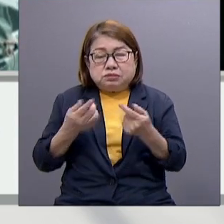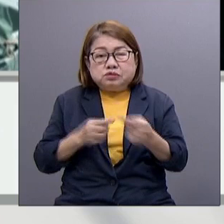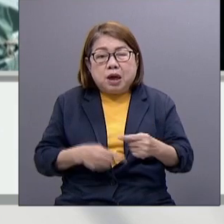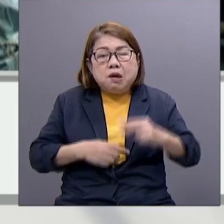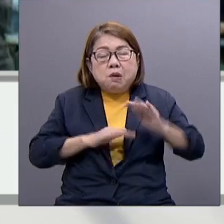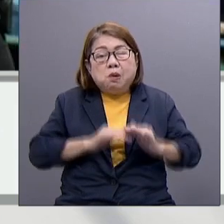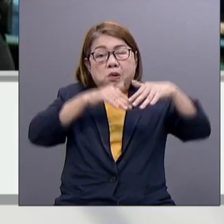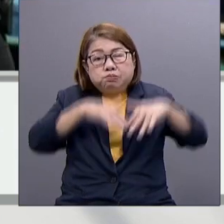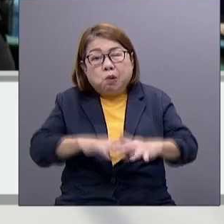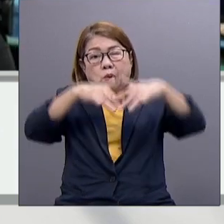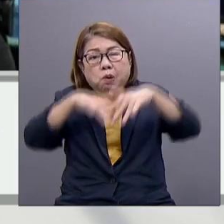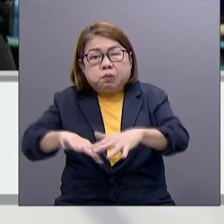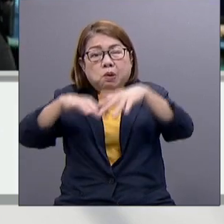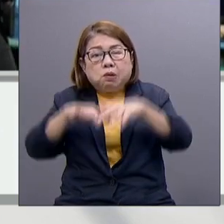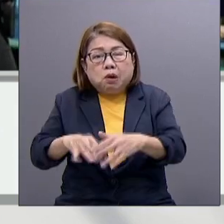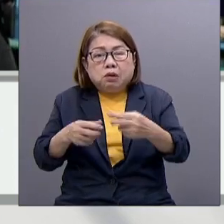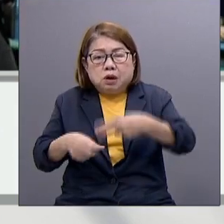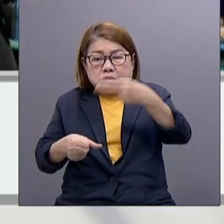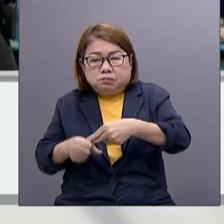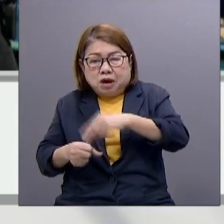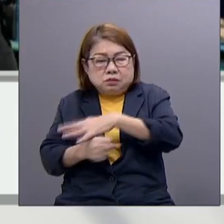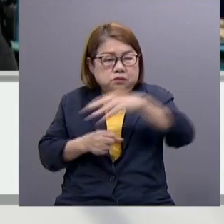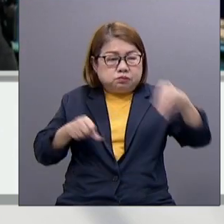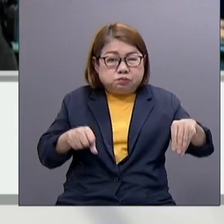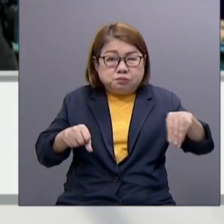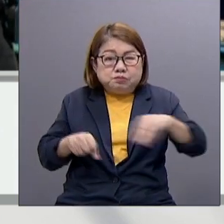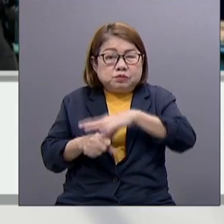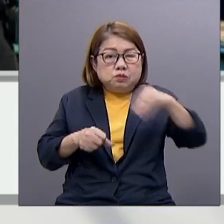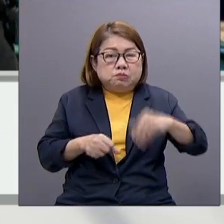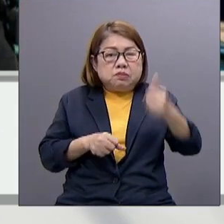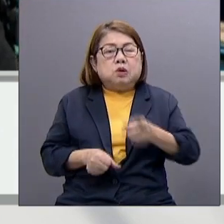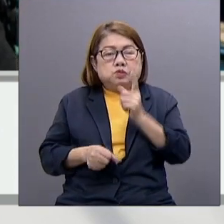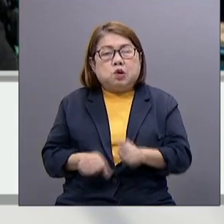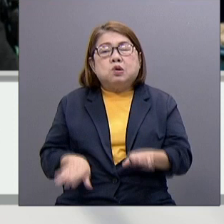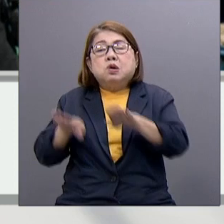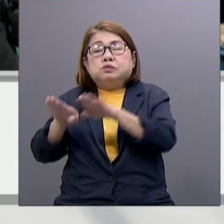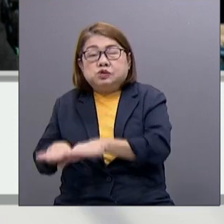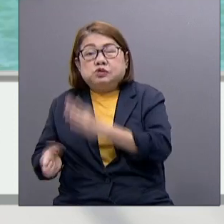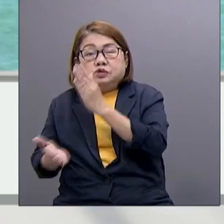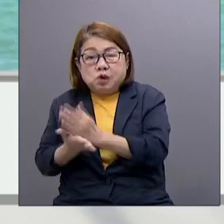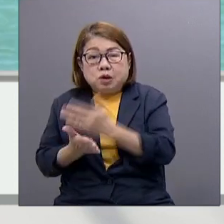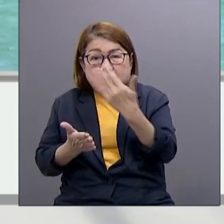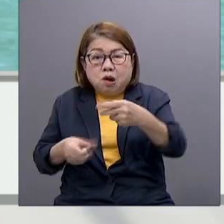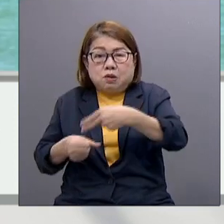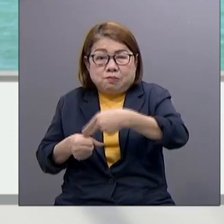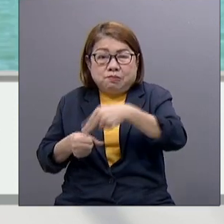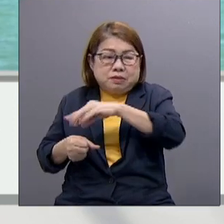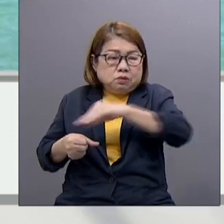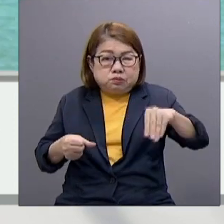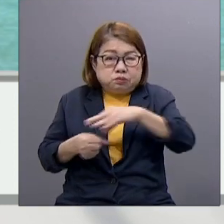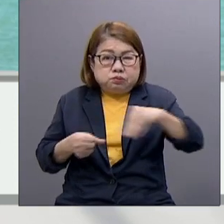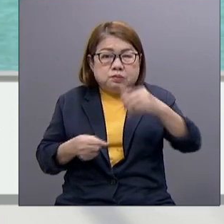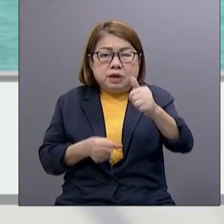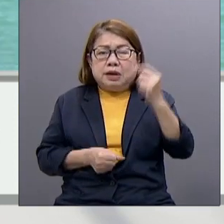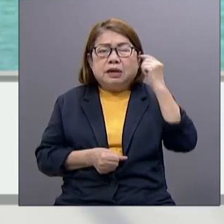ถ่ายน้ำมันระหว่างเรือได้จำเป็นจะต้องไปถ่ายกันที่ที่ท่าเทียบเรือก็คงจะเป็นเหตุผลที่สนับสนุน